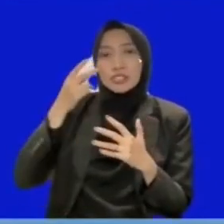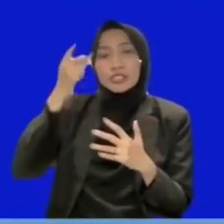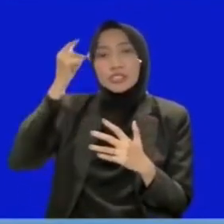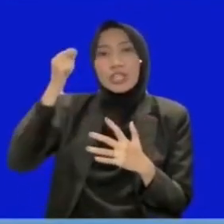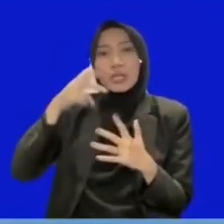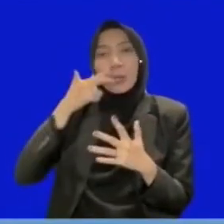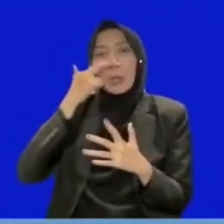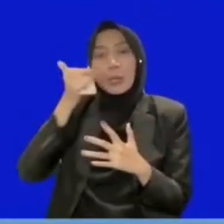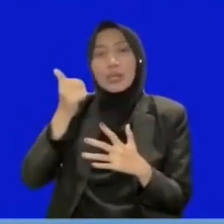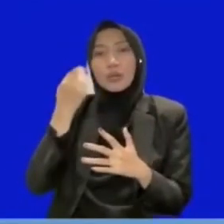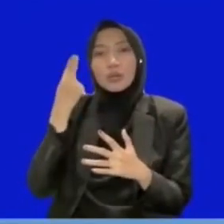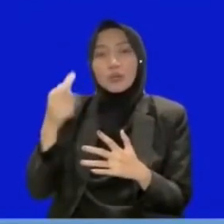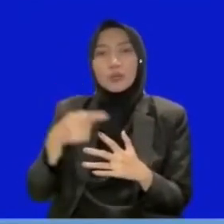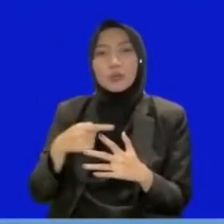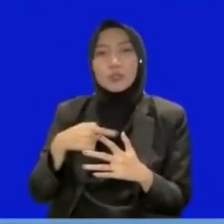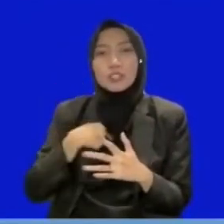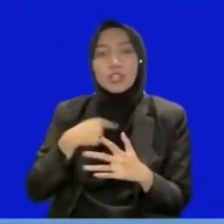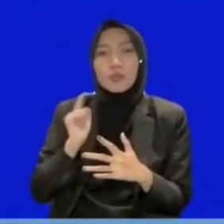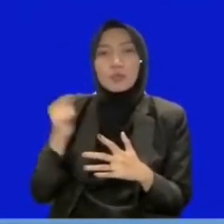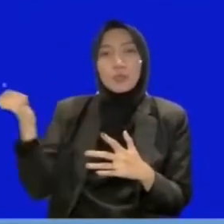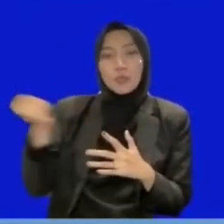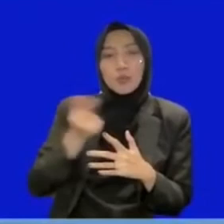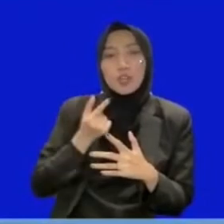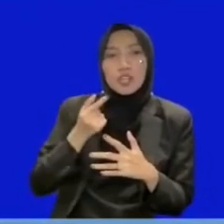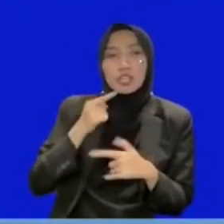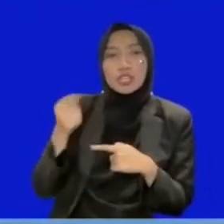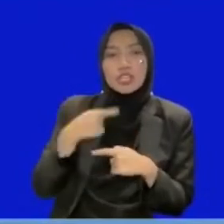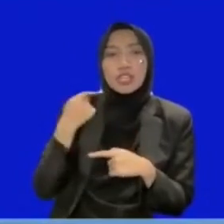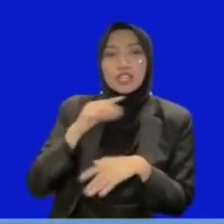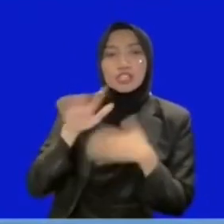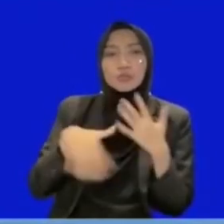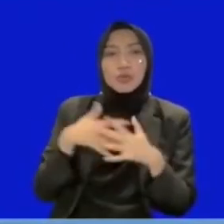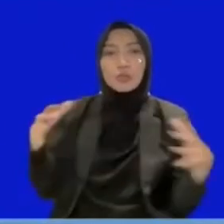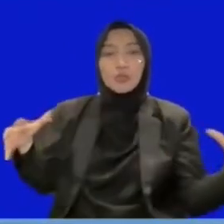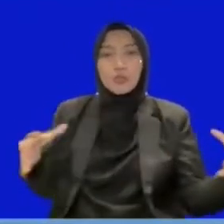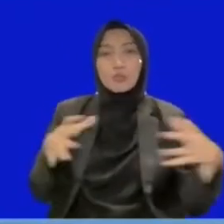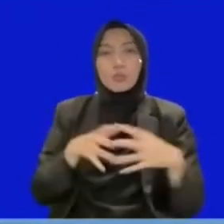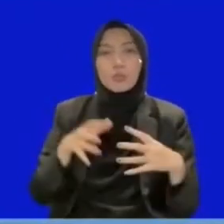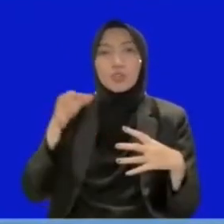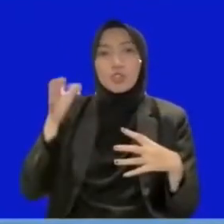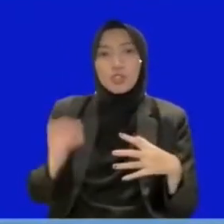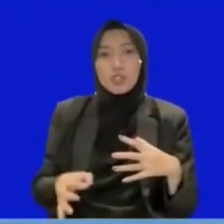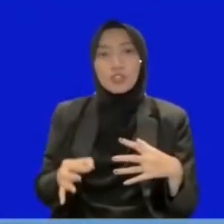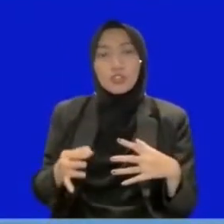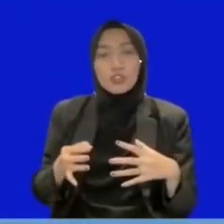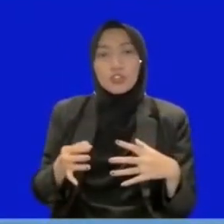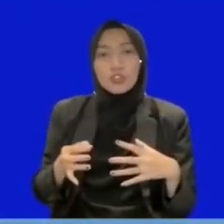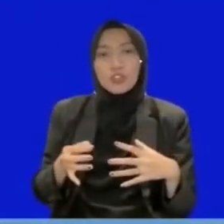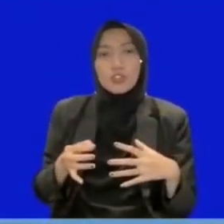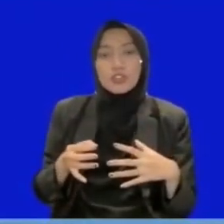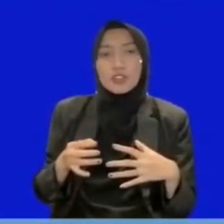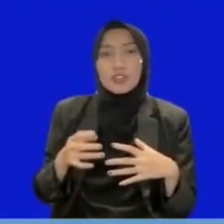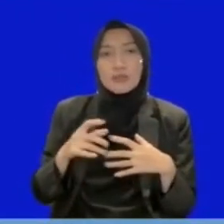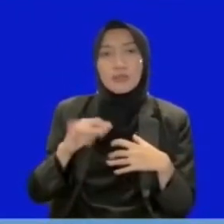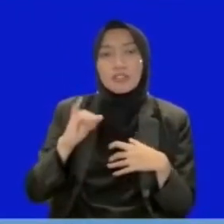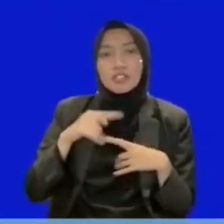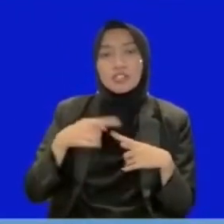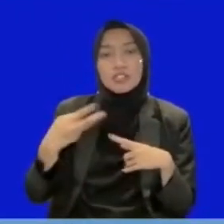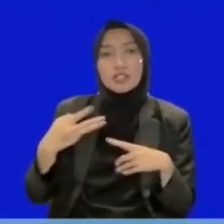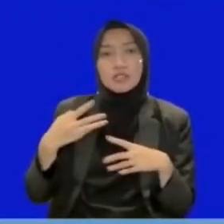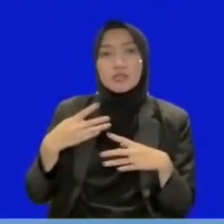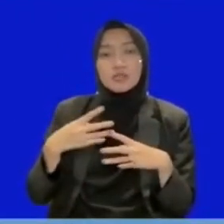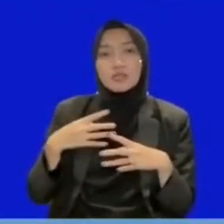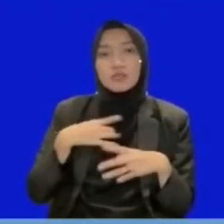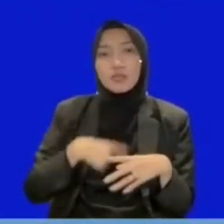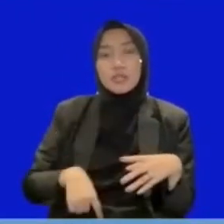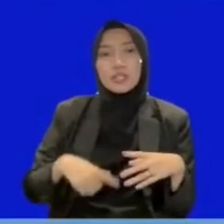karena mengundang kami, kita semua ini untuk berkumpul gitu, Pak. Yang saya hormati juga para site manager warisan dunia di